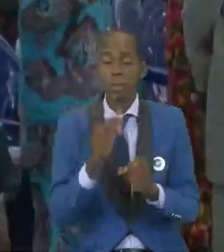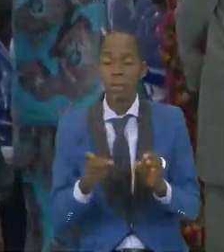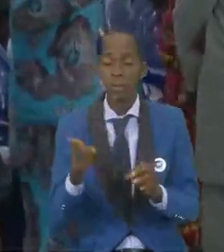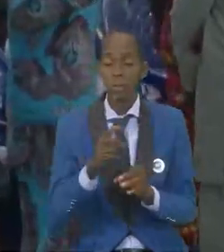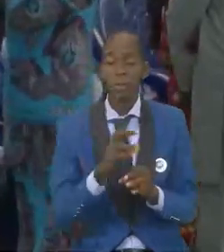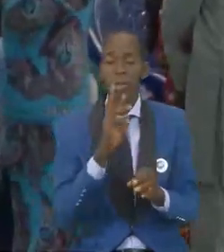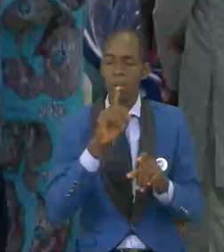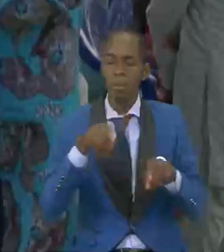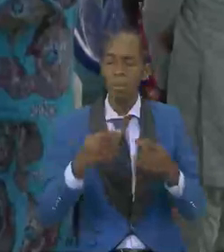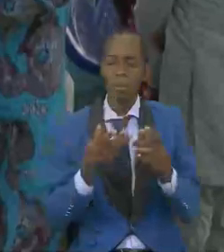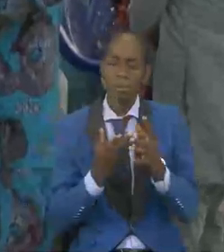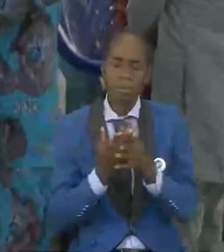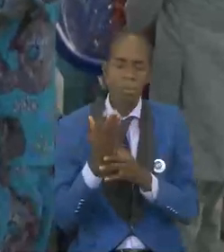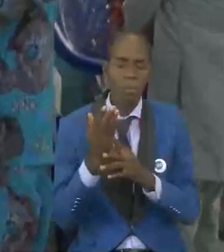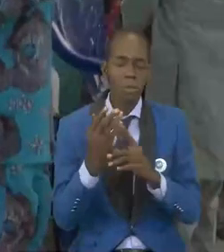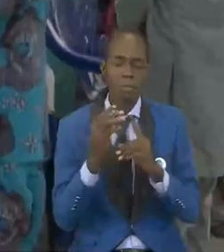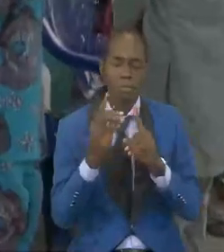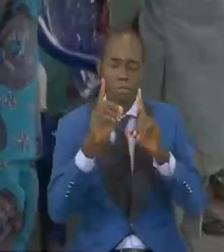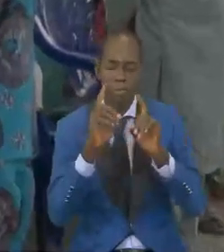de notre émancipation